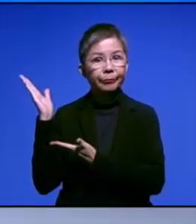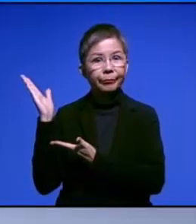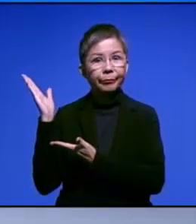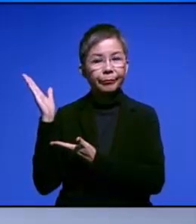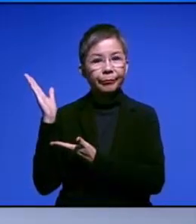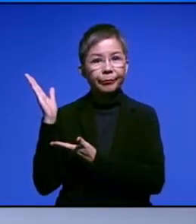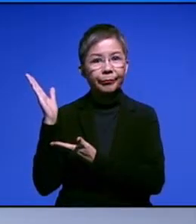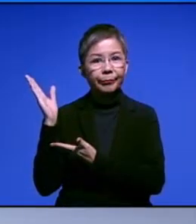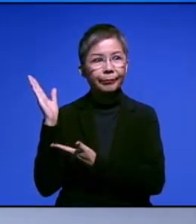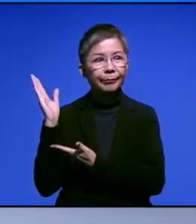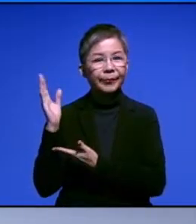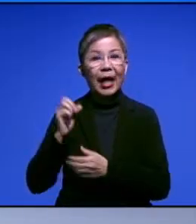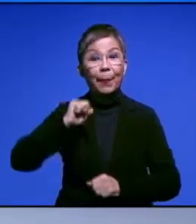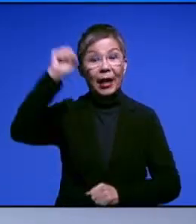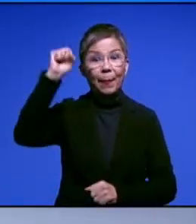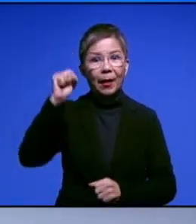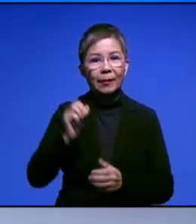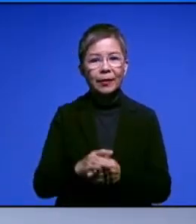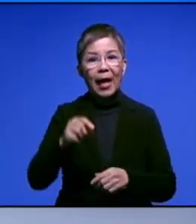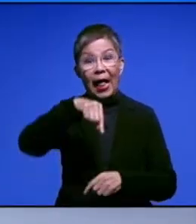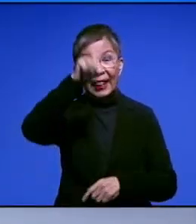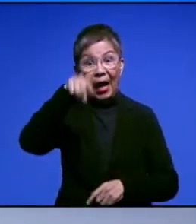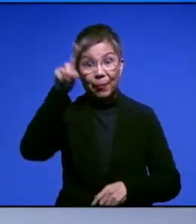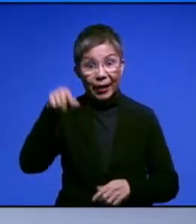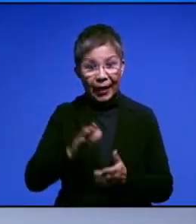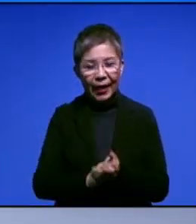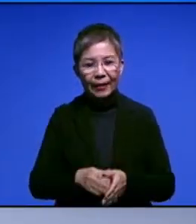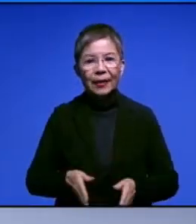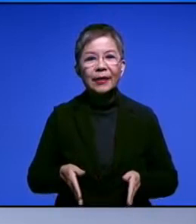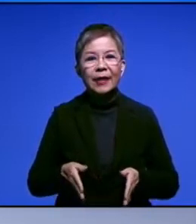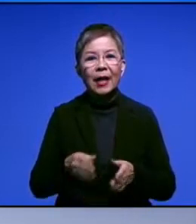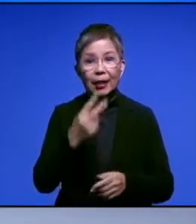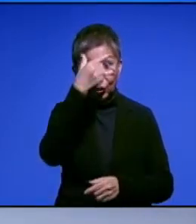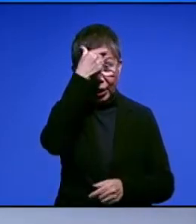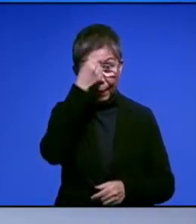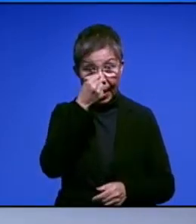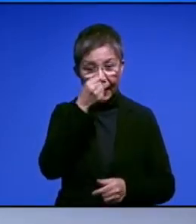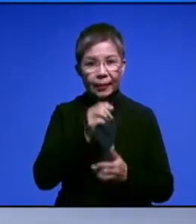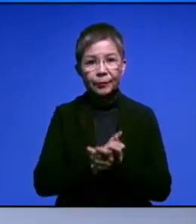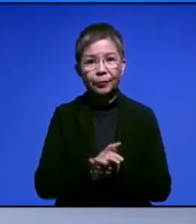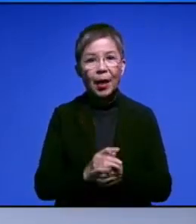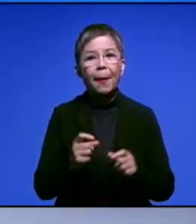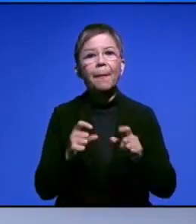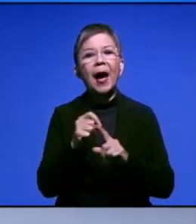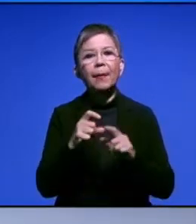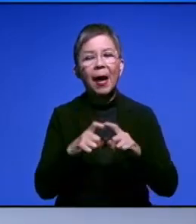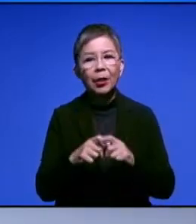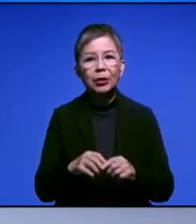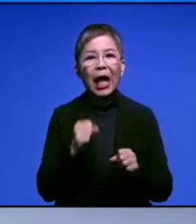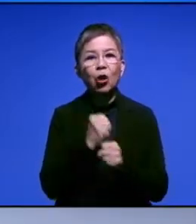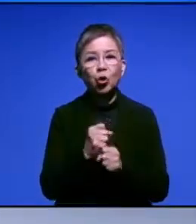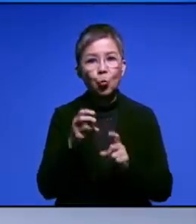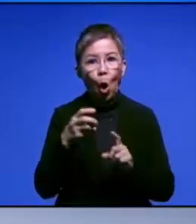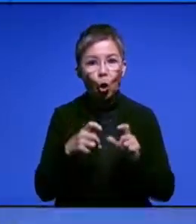Jalan Medan Merdeka Barat kemudian MH Thamrin kemudian ada Jalan Jenderal Sudirman S Parman Gatot